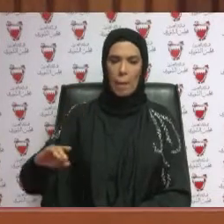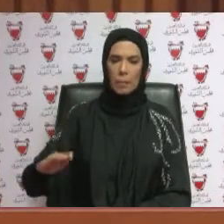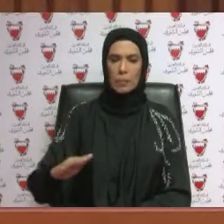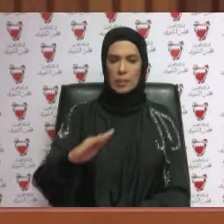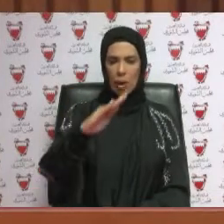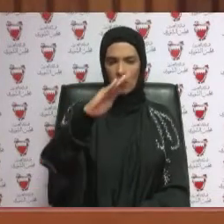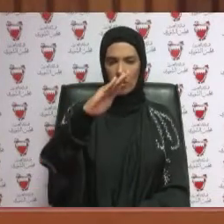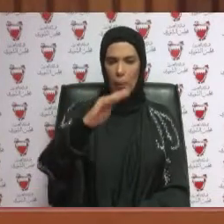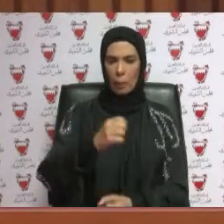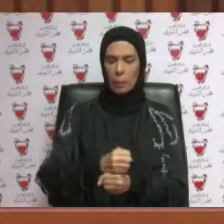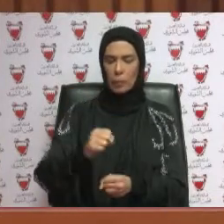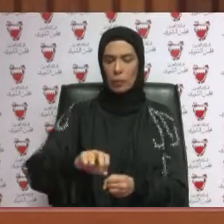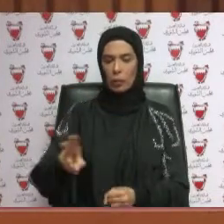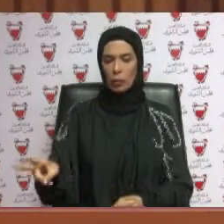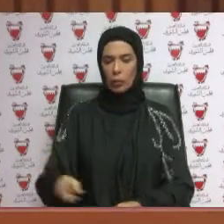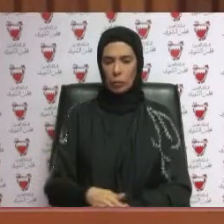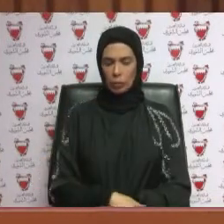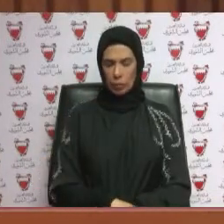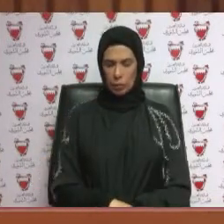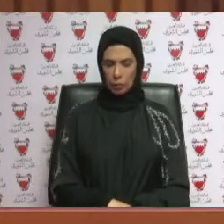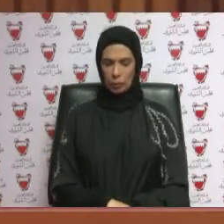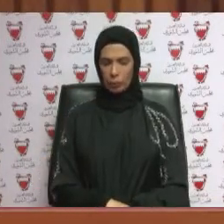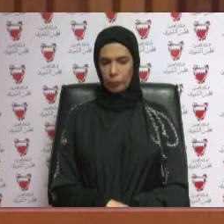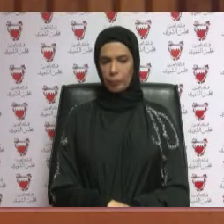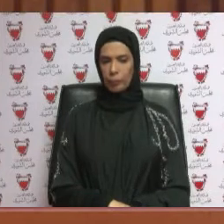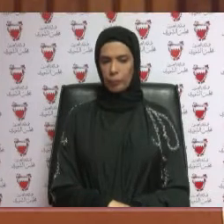رسمية بالتكليف من جهة أخرى. شكرا معالي الرئيس.